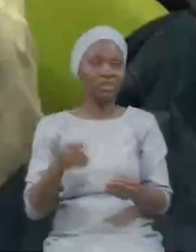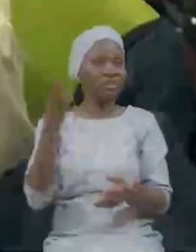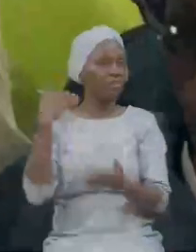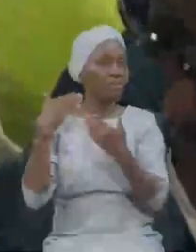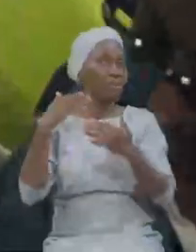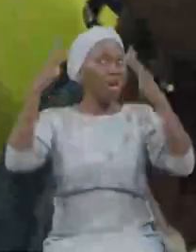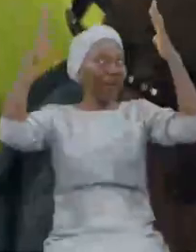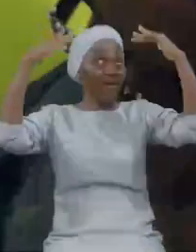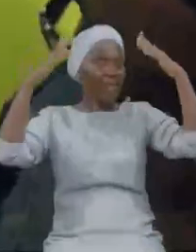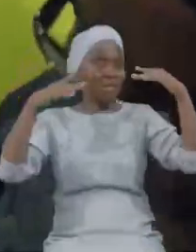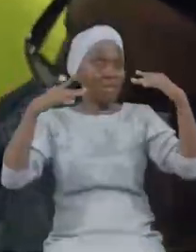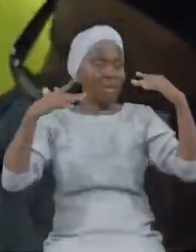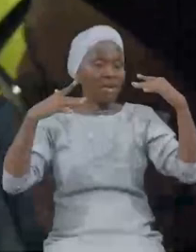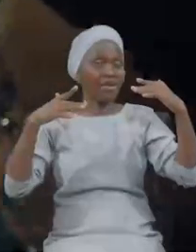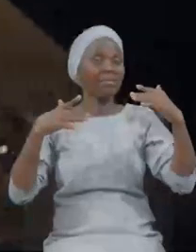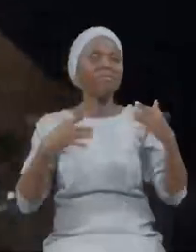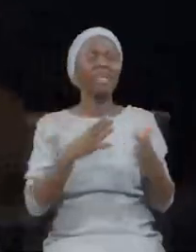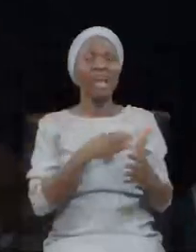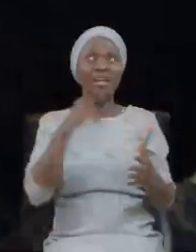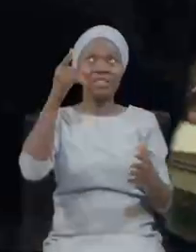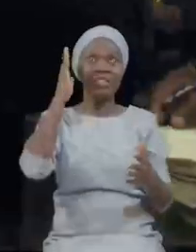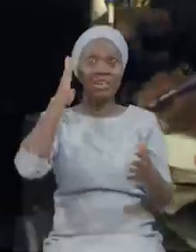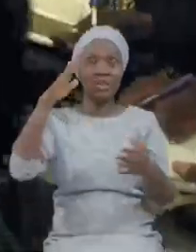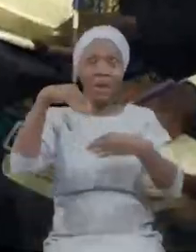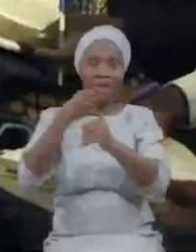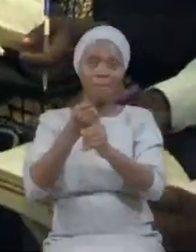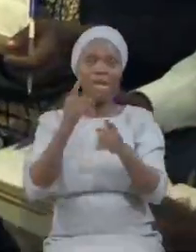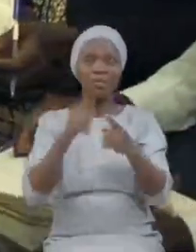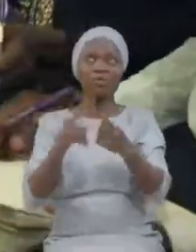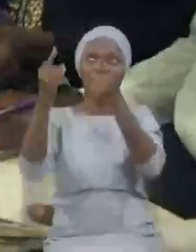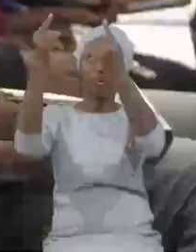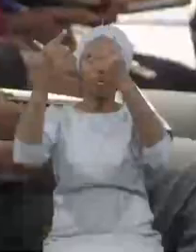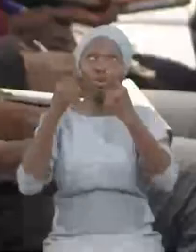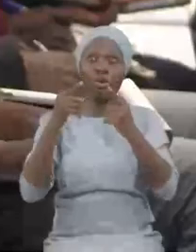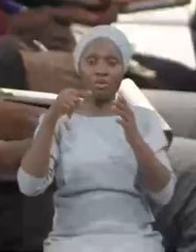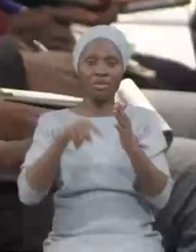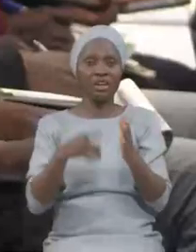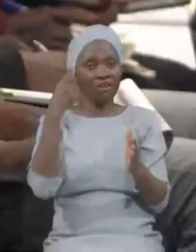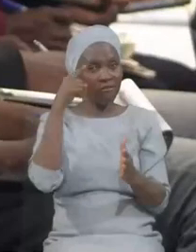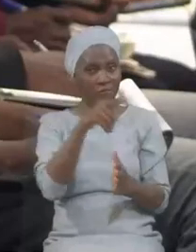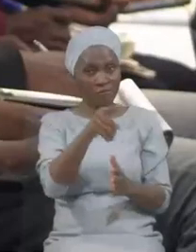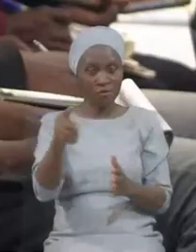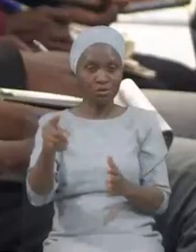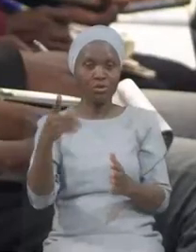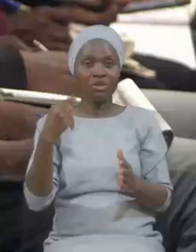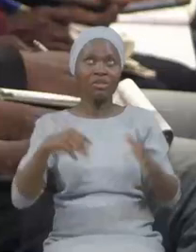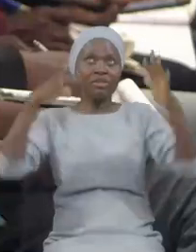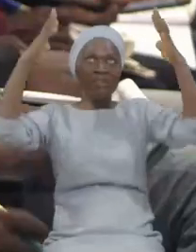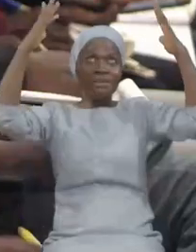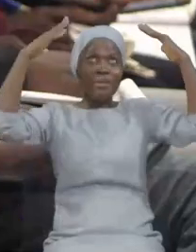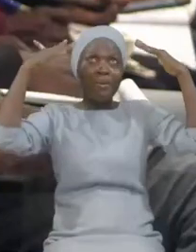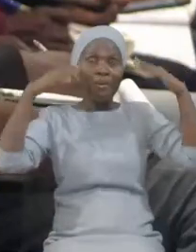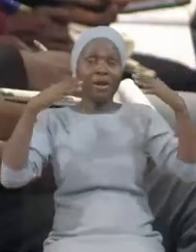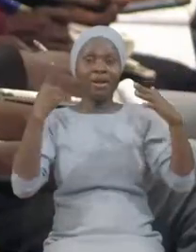donnera la pluie en son temps, et vous enverra la pluie de la première et